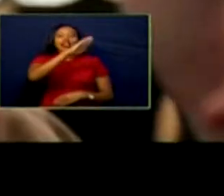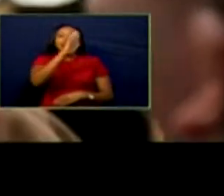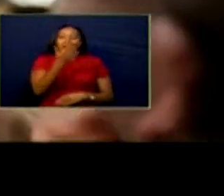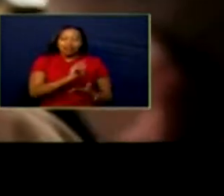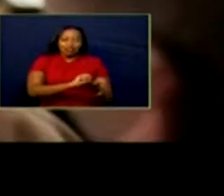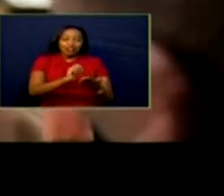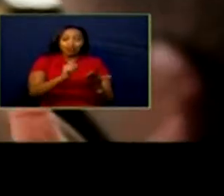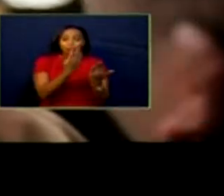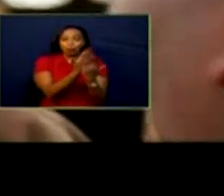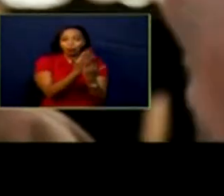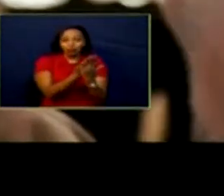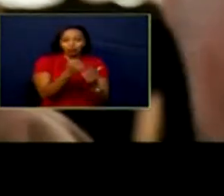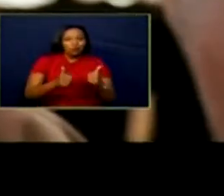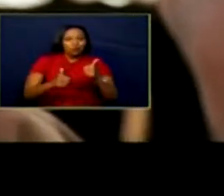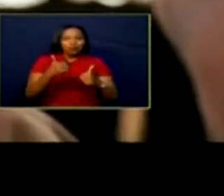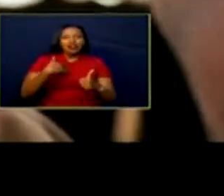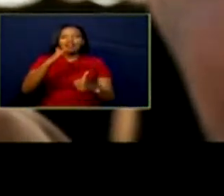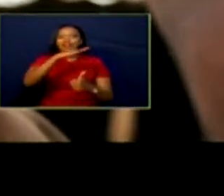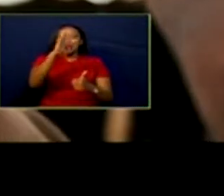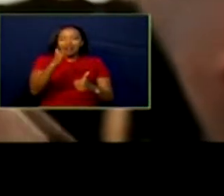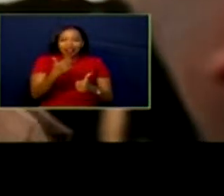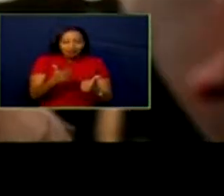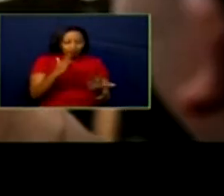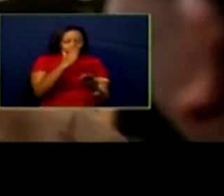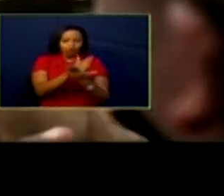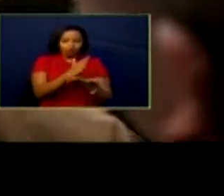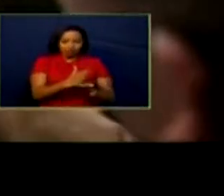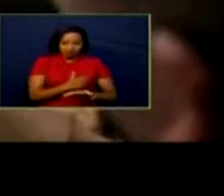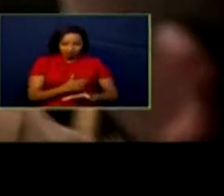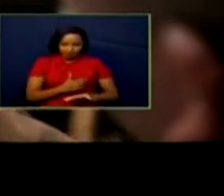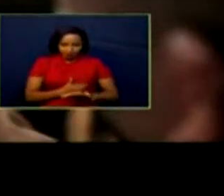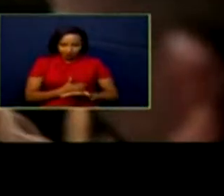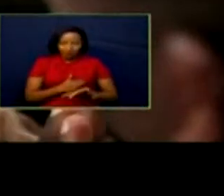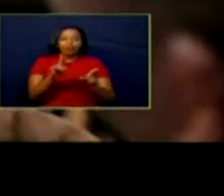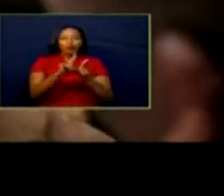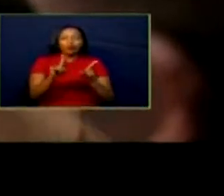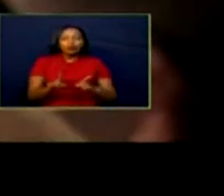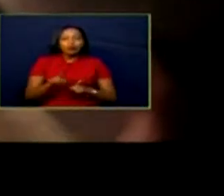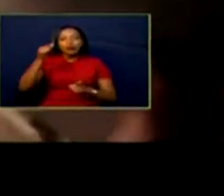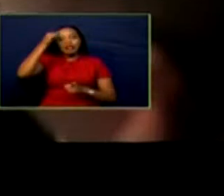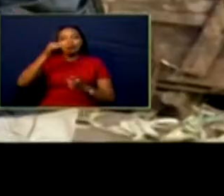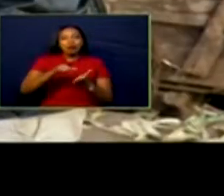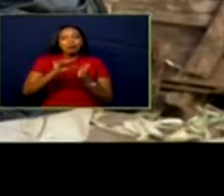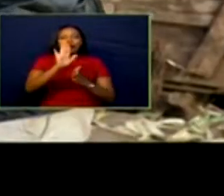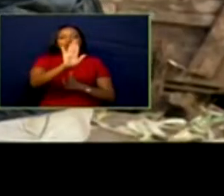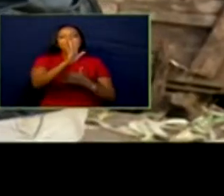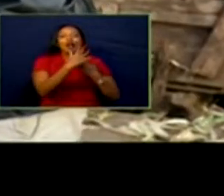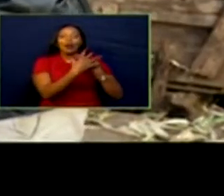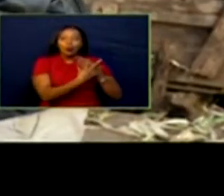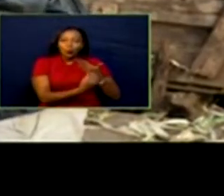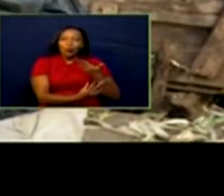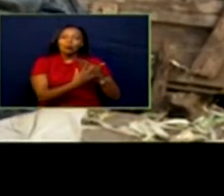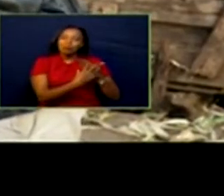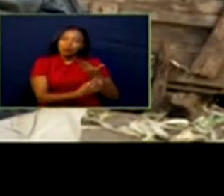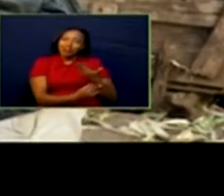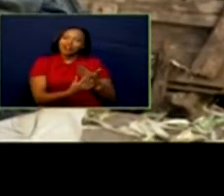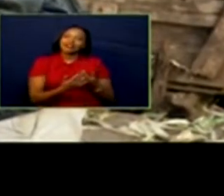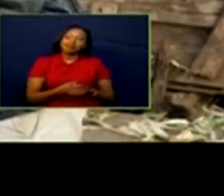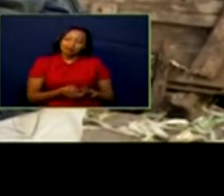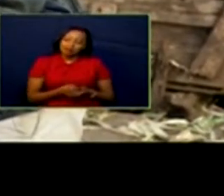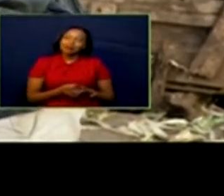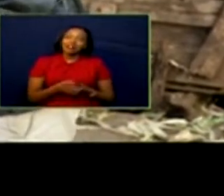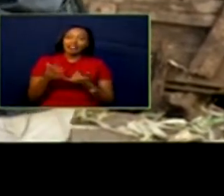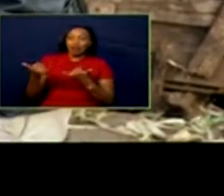Pia ukumbuke kujitolea photocopy yako. Oh, sasa wacha nianze hiyo process. By the way, ukisubmit